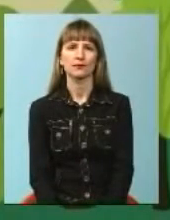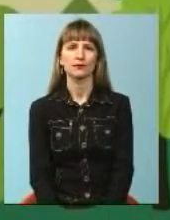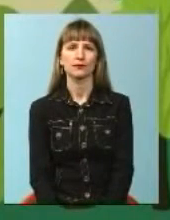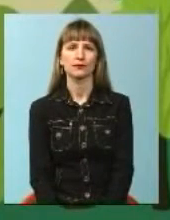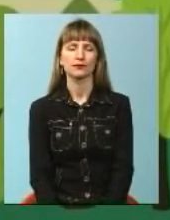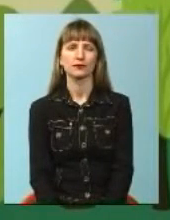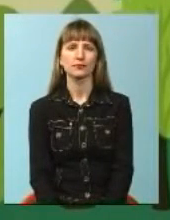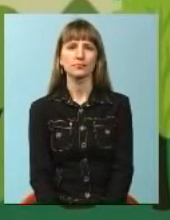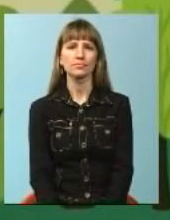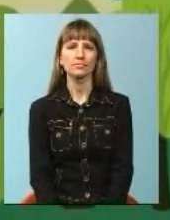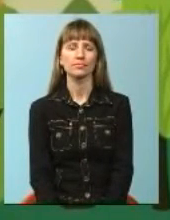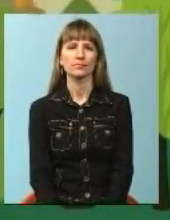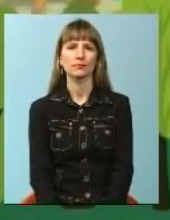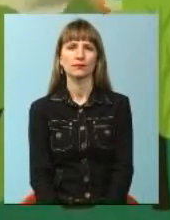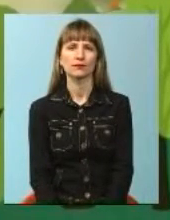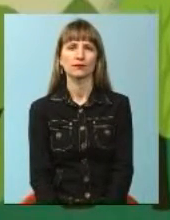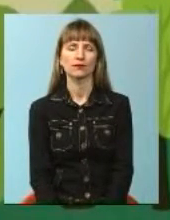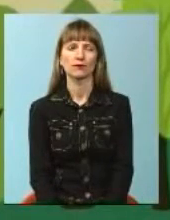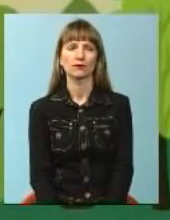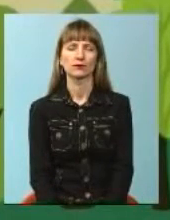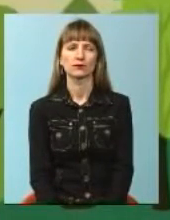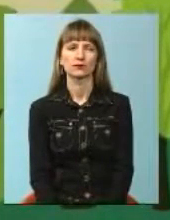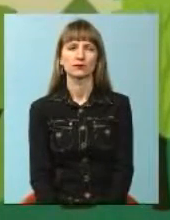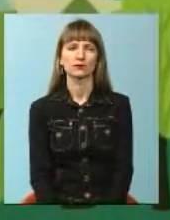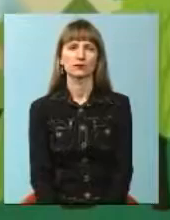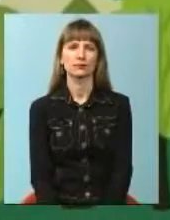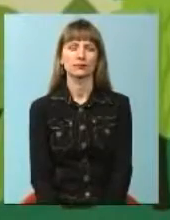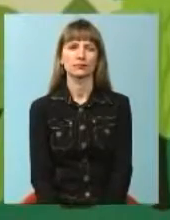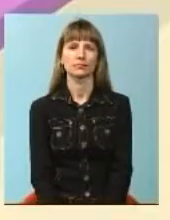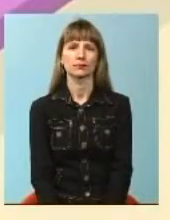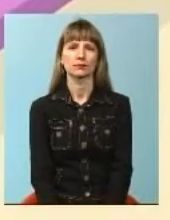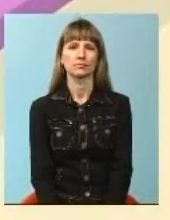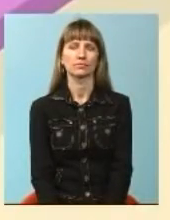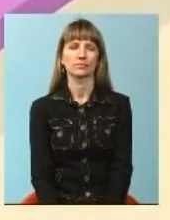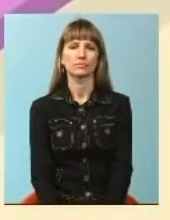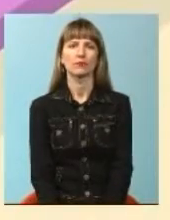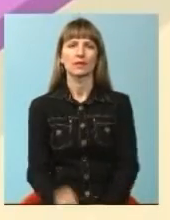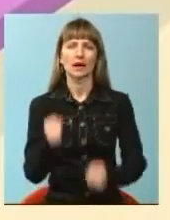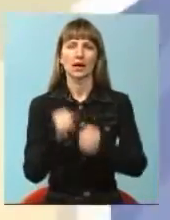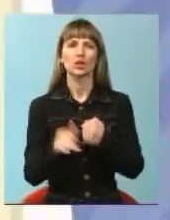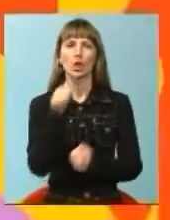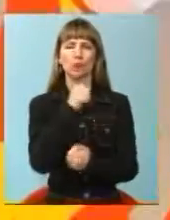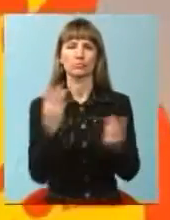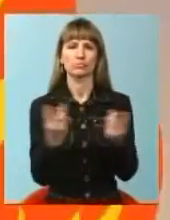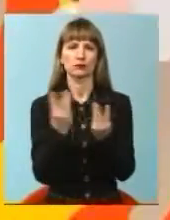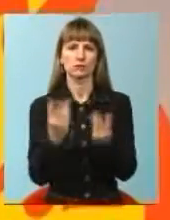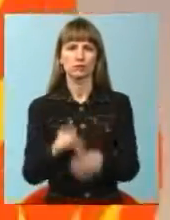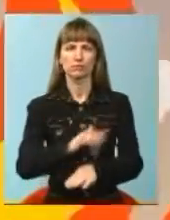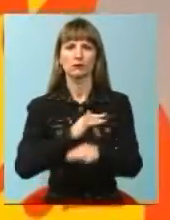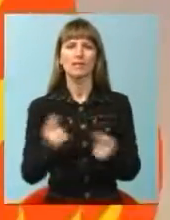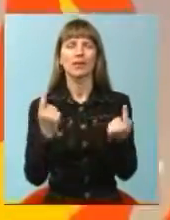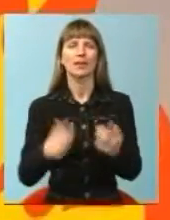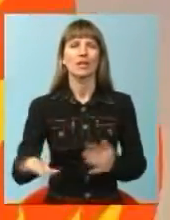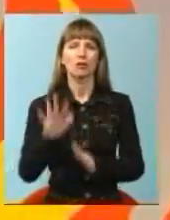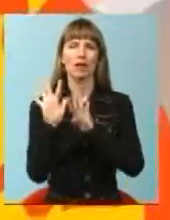Музика. Щороку пожежі знищують великі території